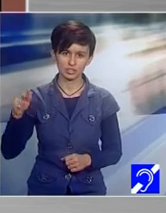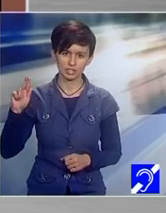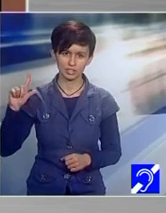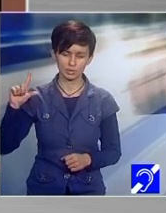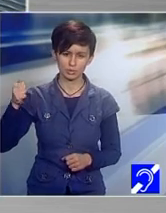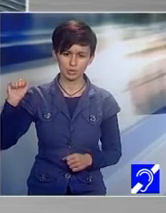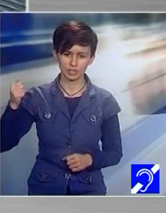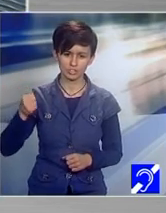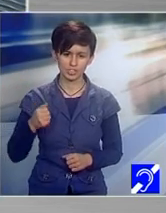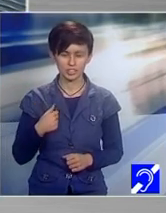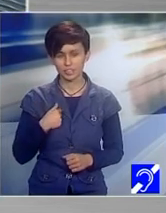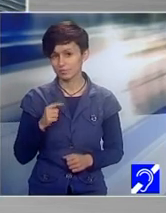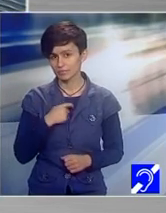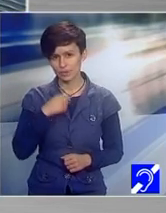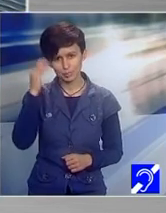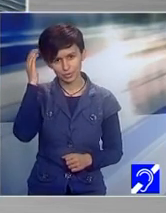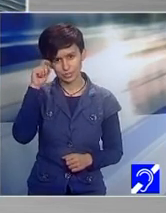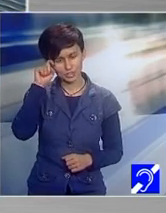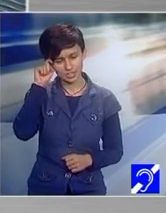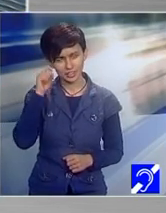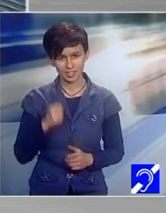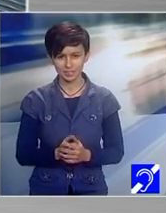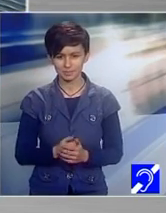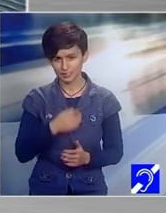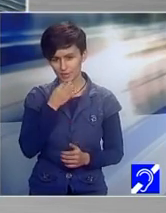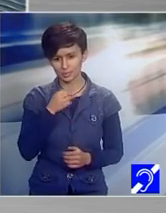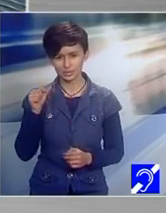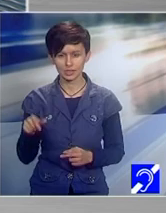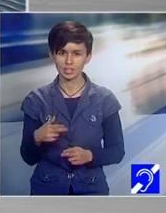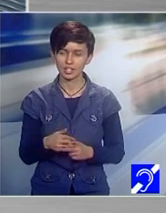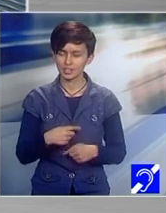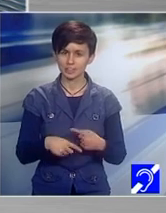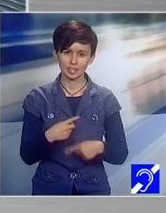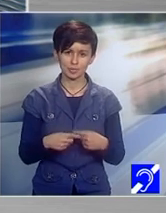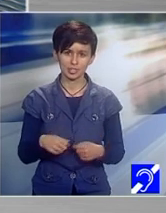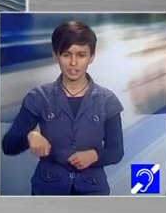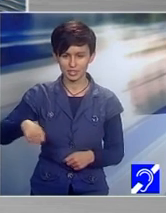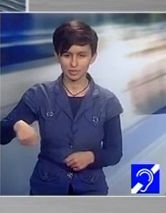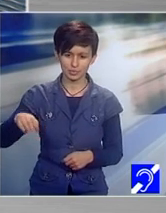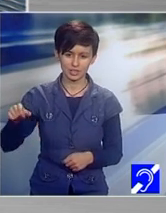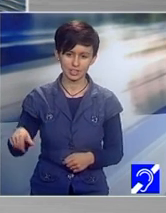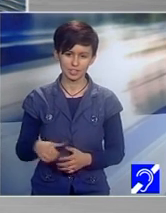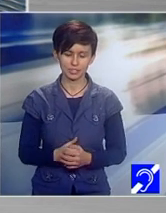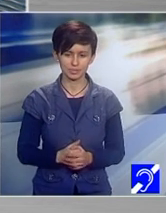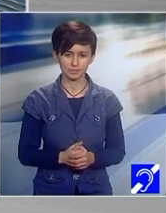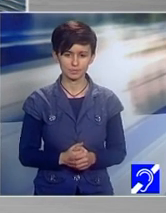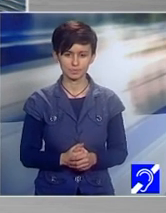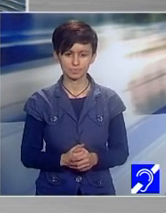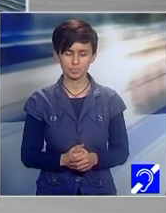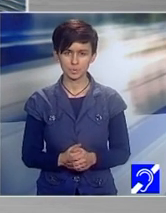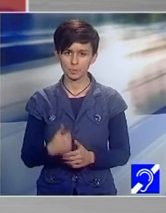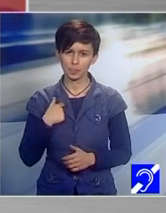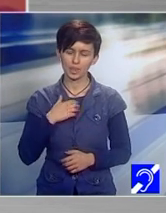mâncat guiaș. Nu vrea să crezi, nene. S-a bolnăvit bucătarul. Ceva nu-i regulă. E altceva. Și chiar vreau să-l întreb pe domnul